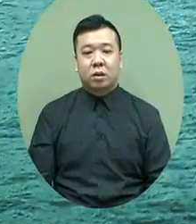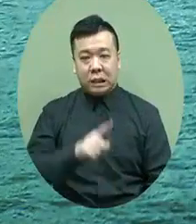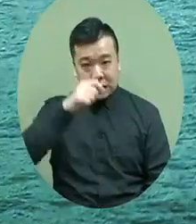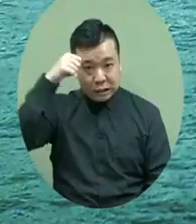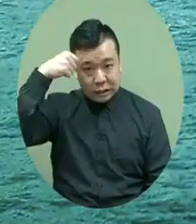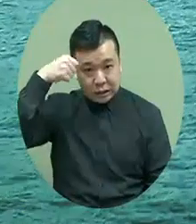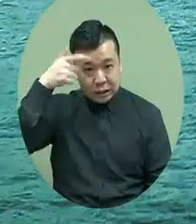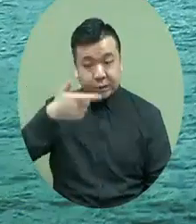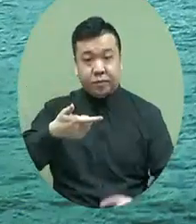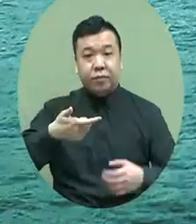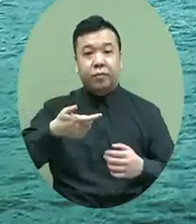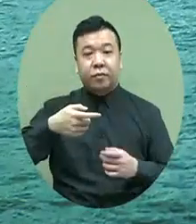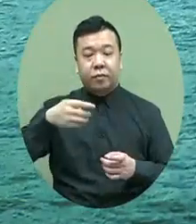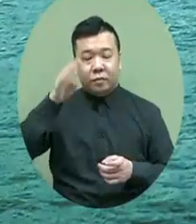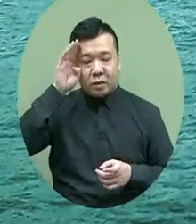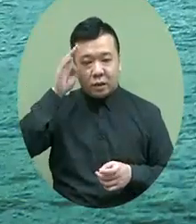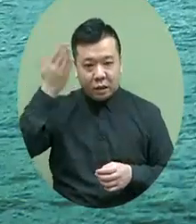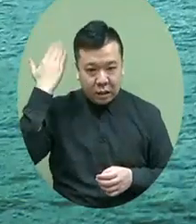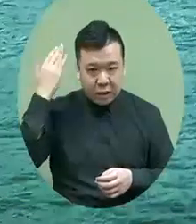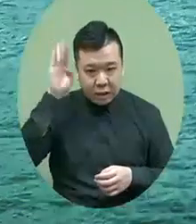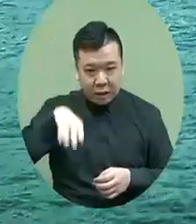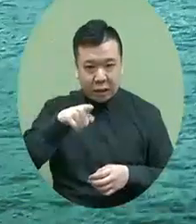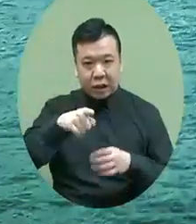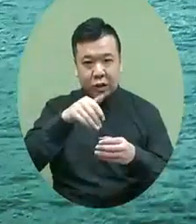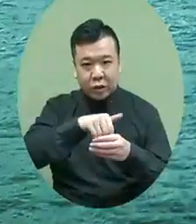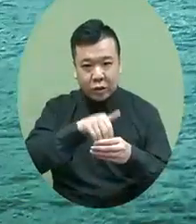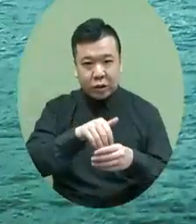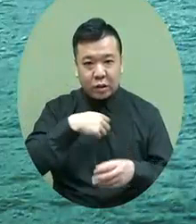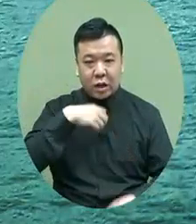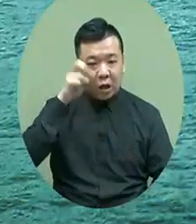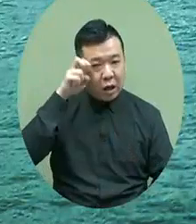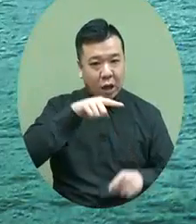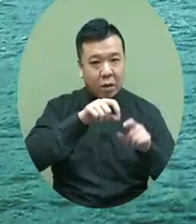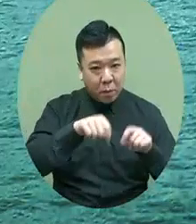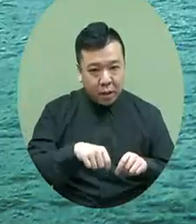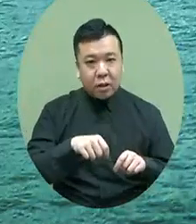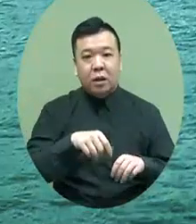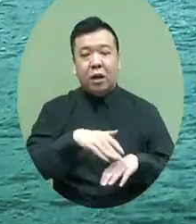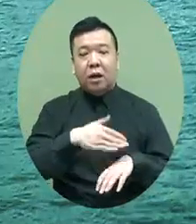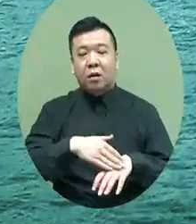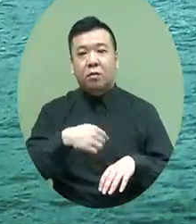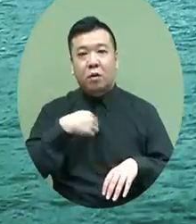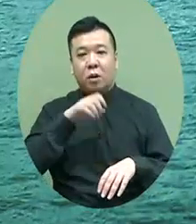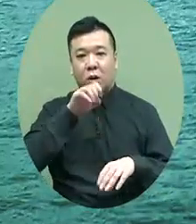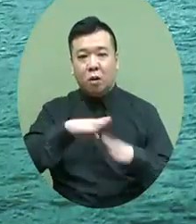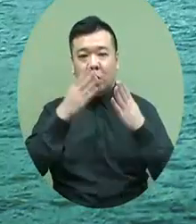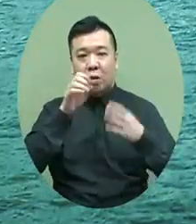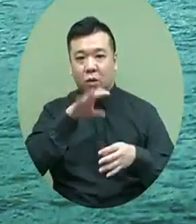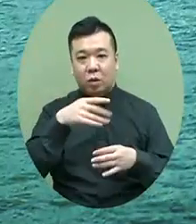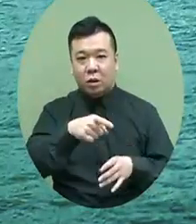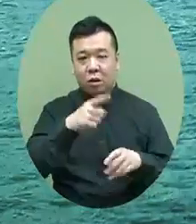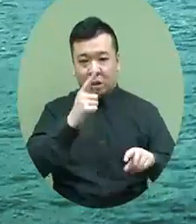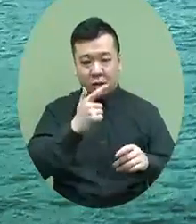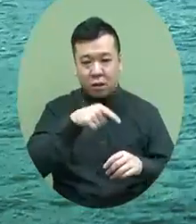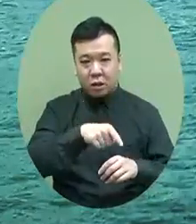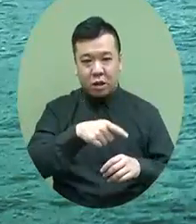他的在社會上啊，他的日後選舉的人選啊，我都有思考呢啲問題嘅，不過正如頭先開始嘅